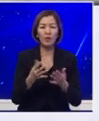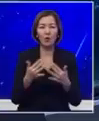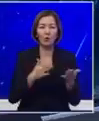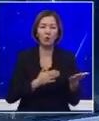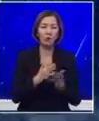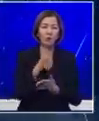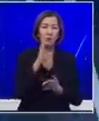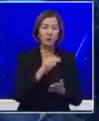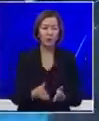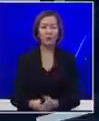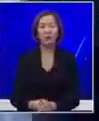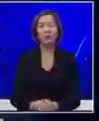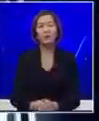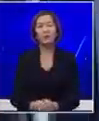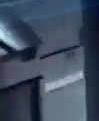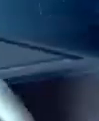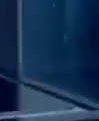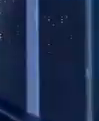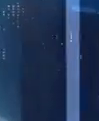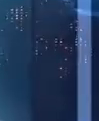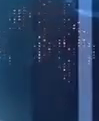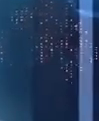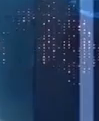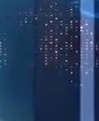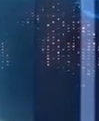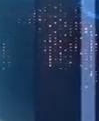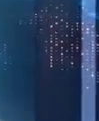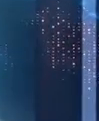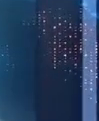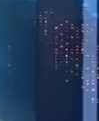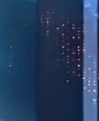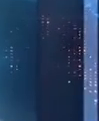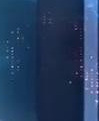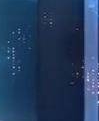алады. Жарқын Нұрланұлы, Мәди Байбосынов, Жетісу телеарнасы.